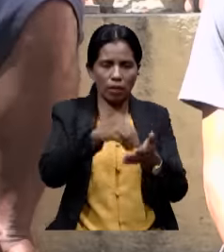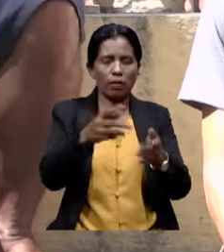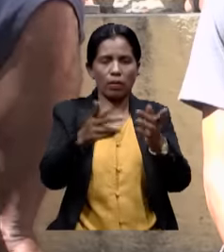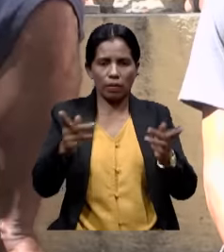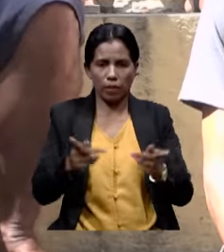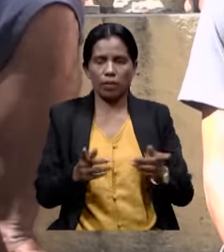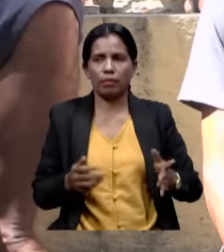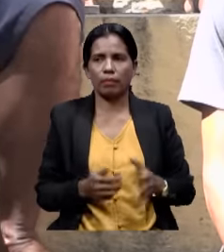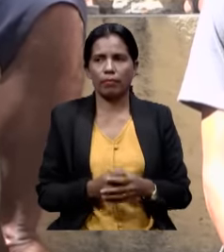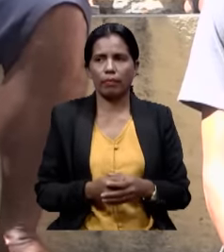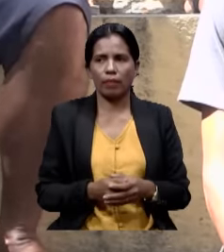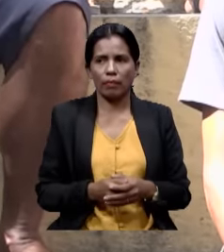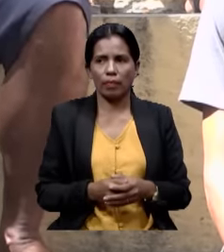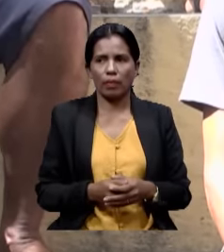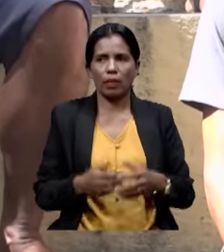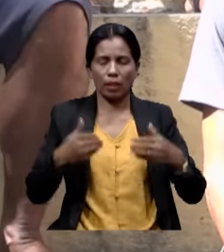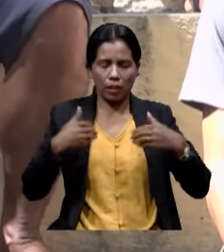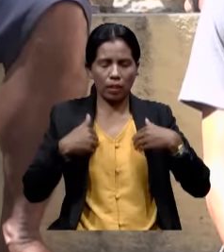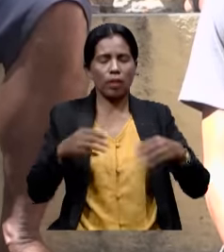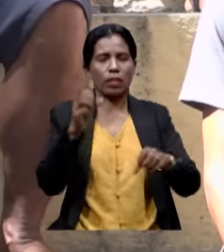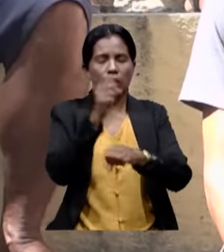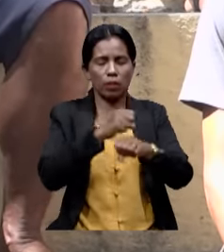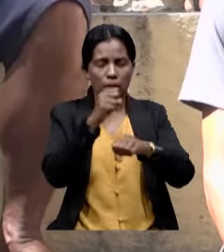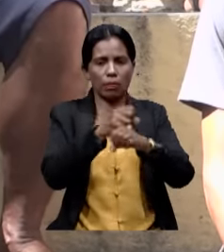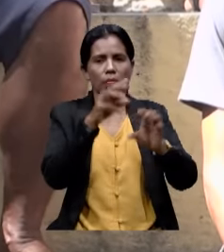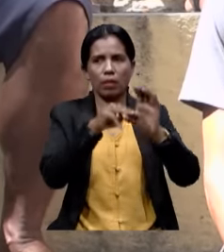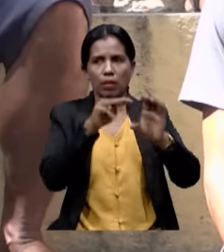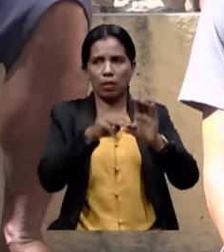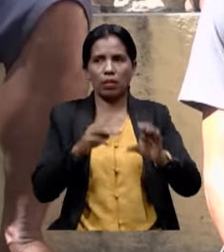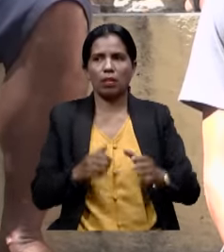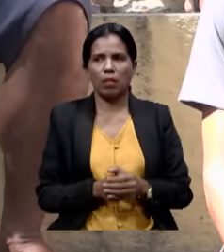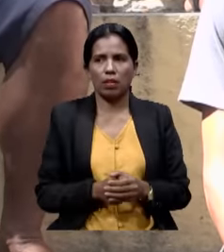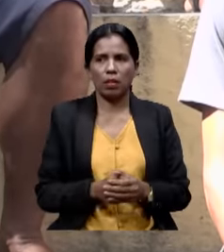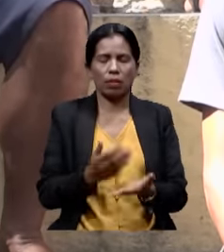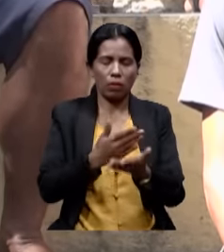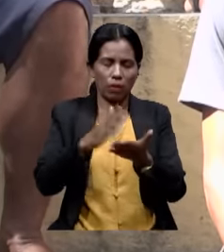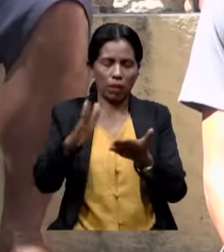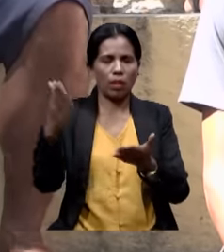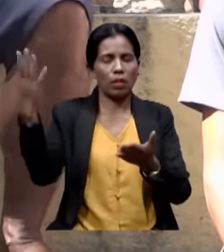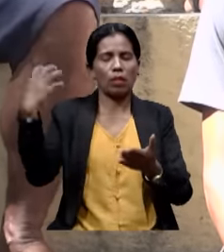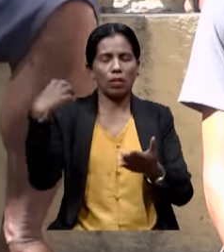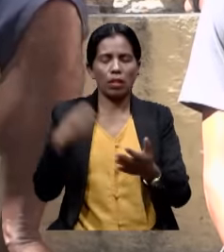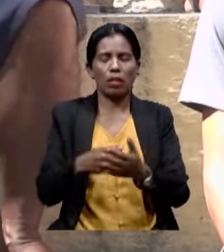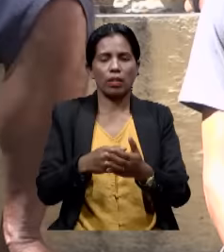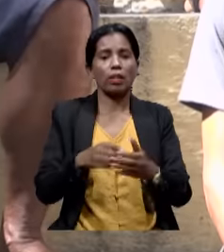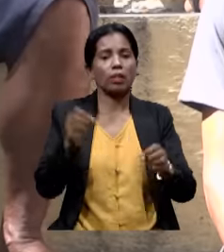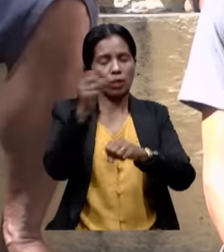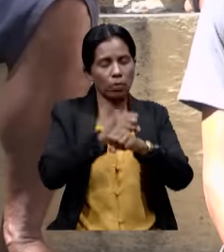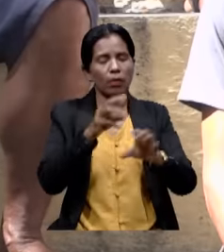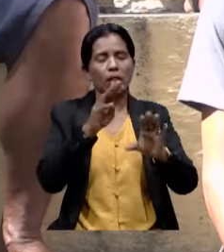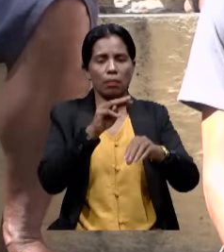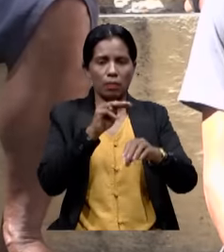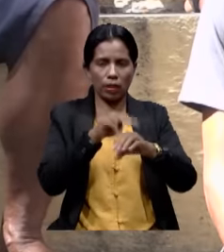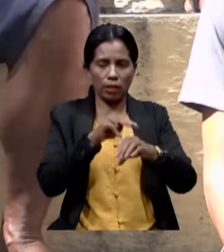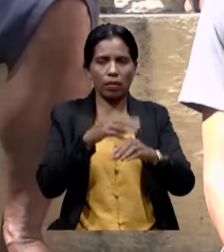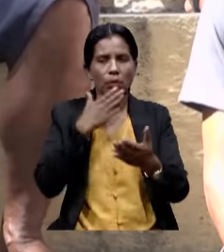taw fatin sega quando ya supermarket am ko na brik sire am so sa ida be ya la ra ni dia kriu ke ida ni ma sa otete sekali kun prestige ma